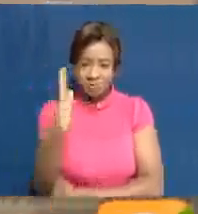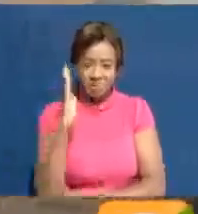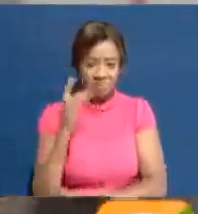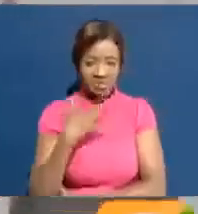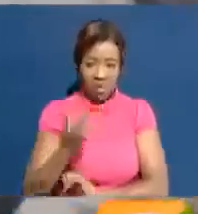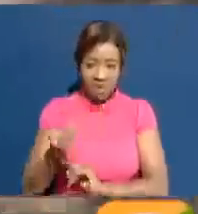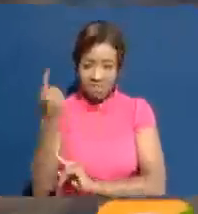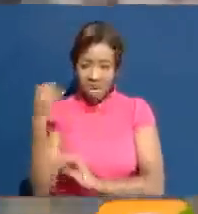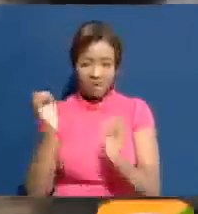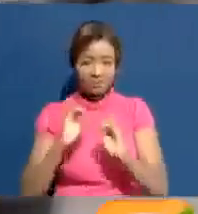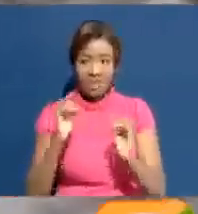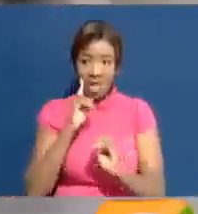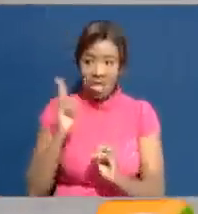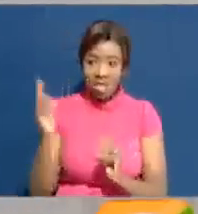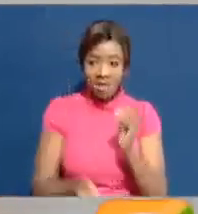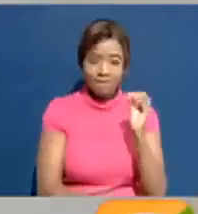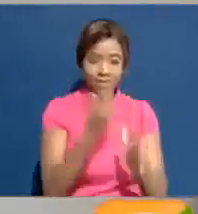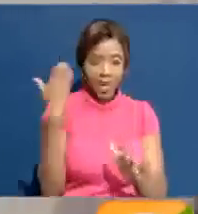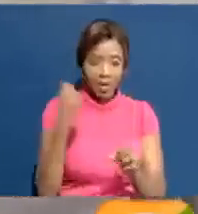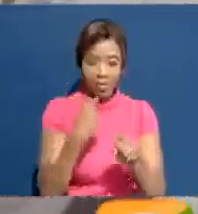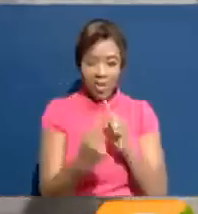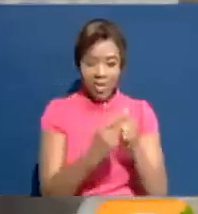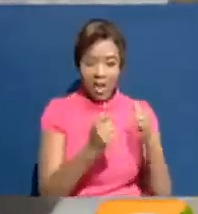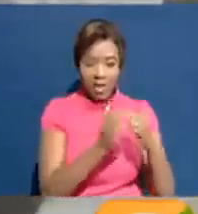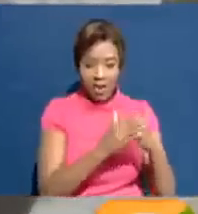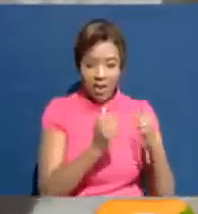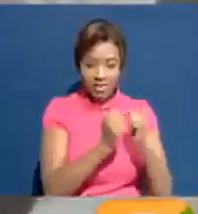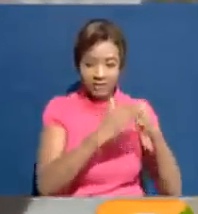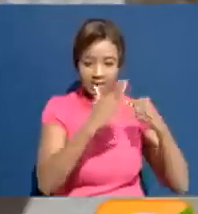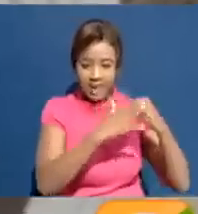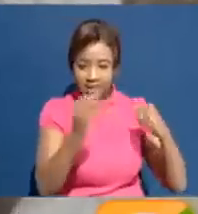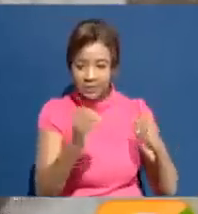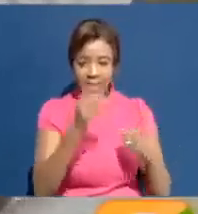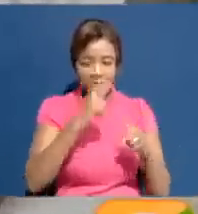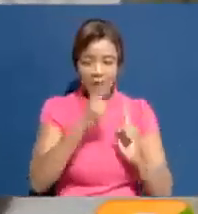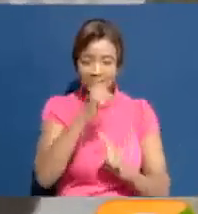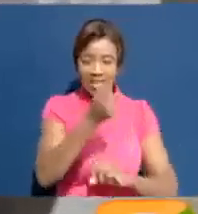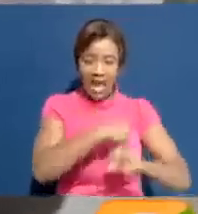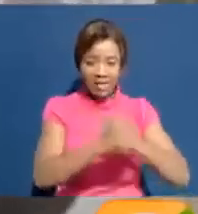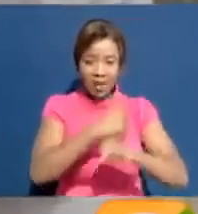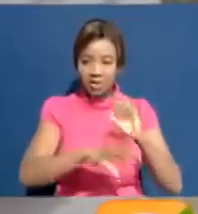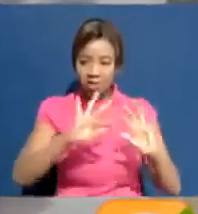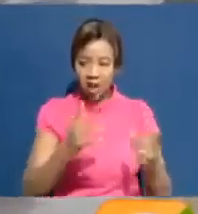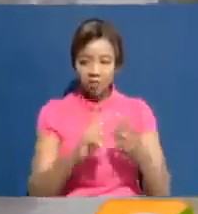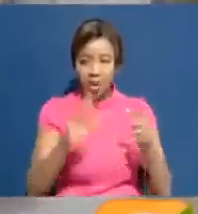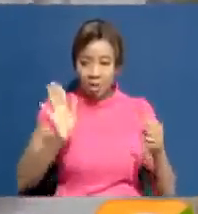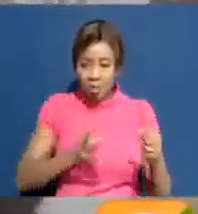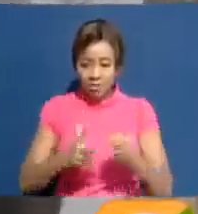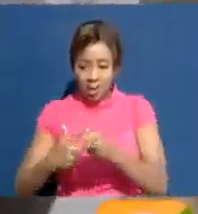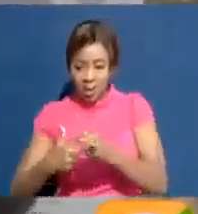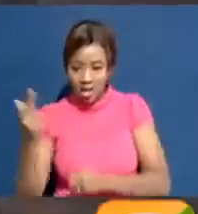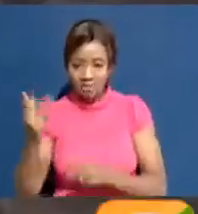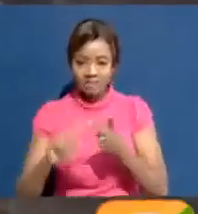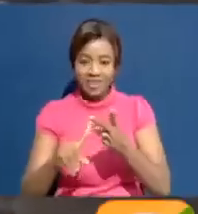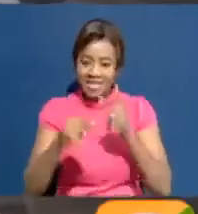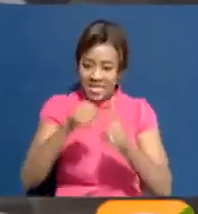mungiki lilianza miaka ya 90 na kuzua mchafuko. Baadhi ya itikadi zao kali zilikuwa upashaji tohara kwa wanawake, huku